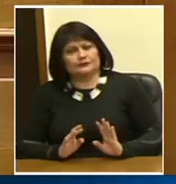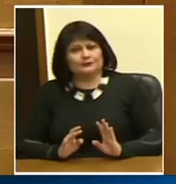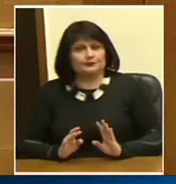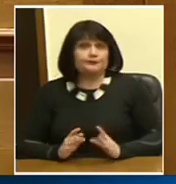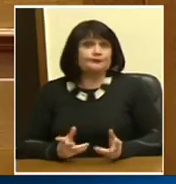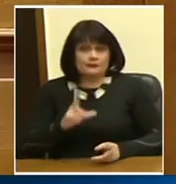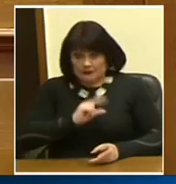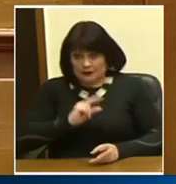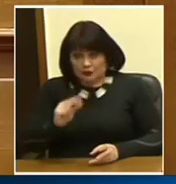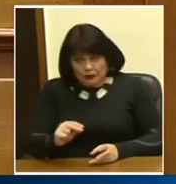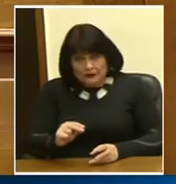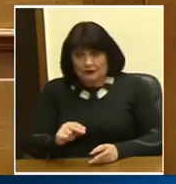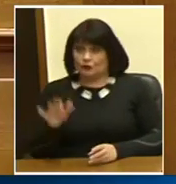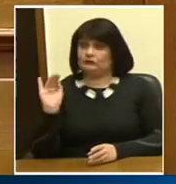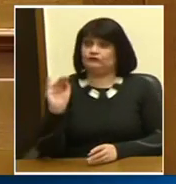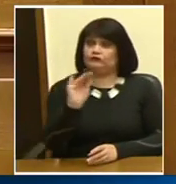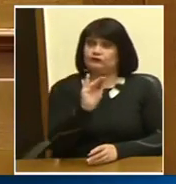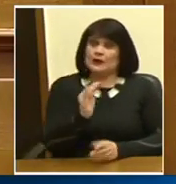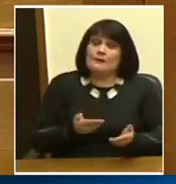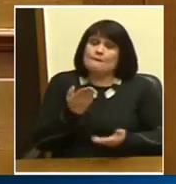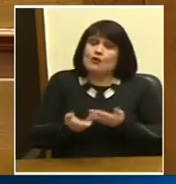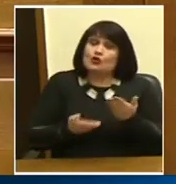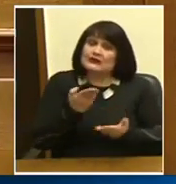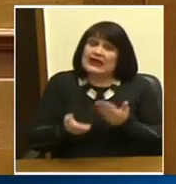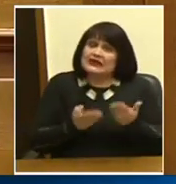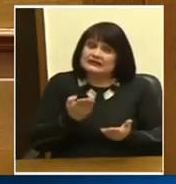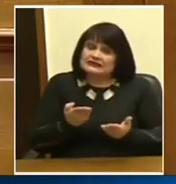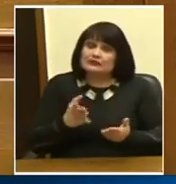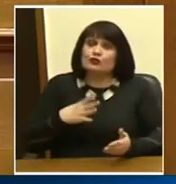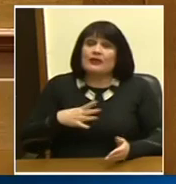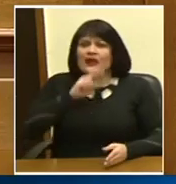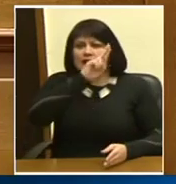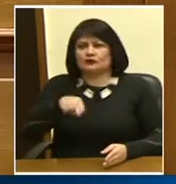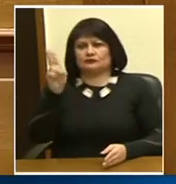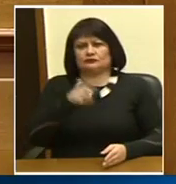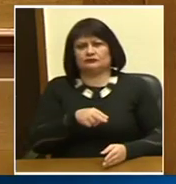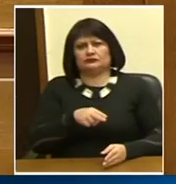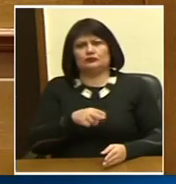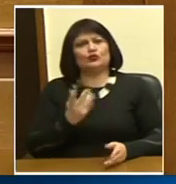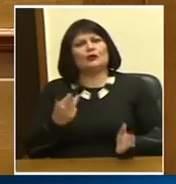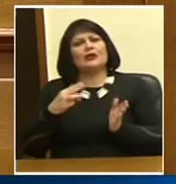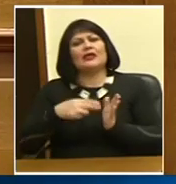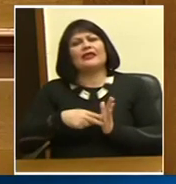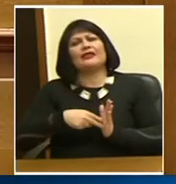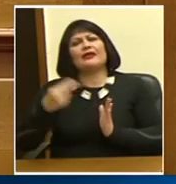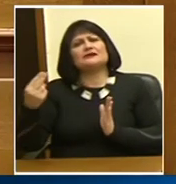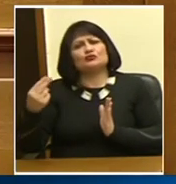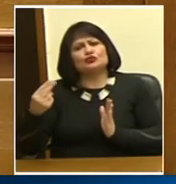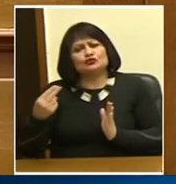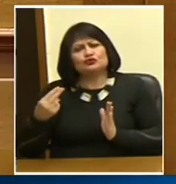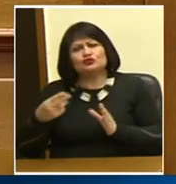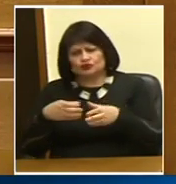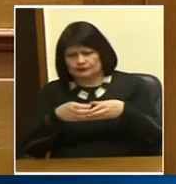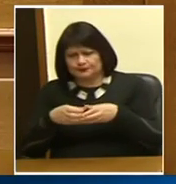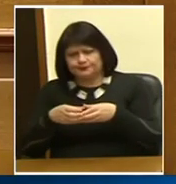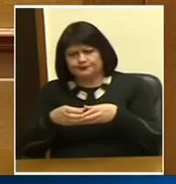Το ίδιο σας καλώ να κάνετε και με τις προτάσεις εκείνες που θέλουν να καταργήσουν τους θεσμούς που συγκροτούν τη